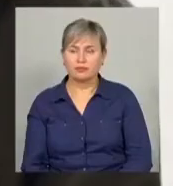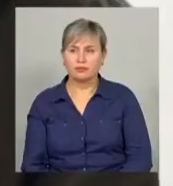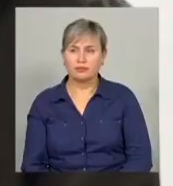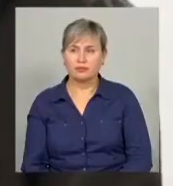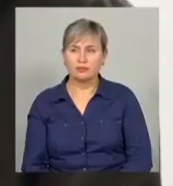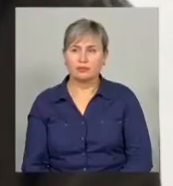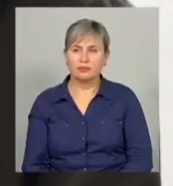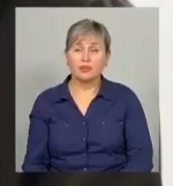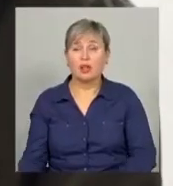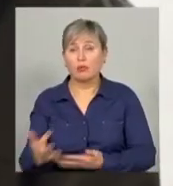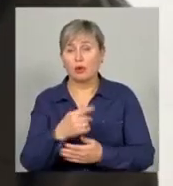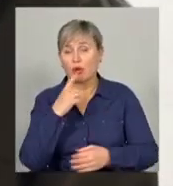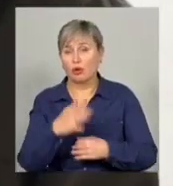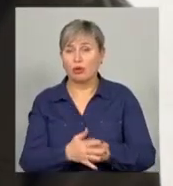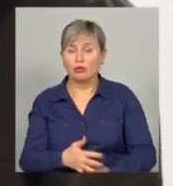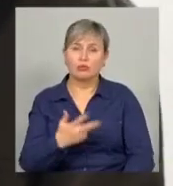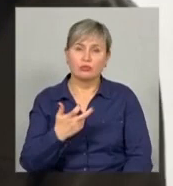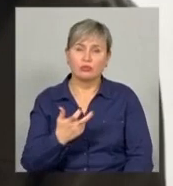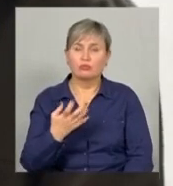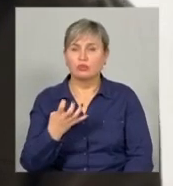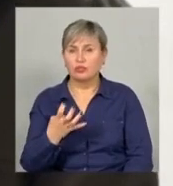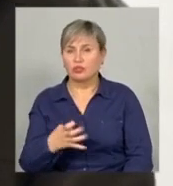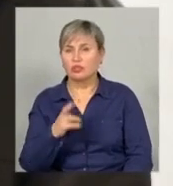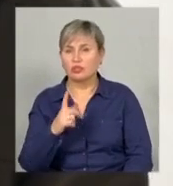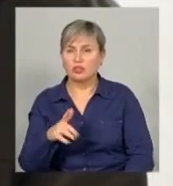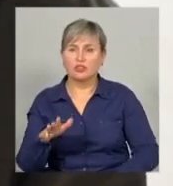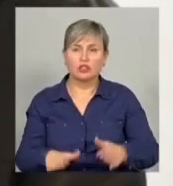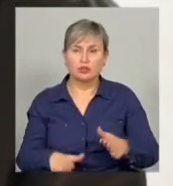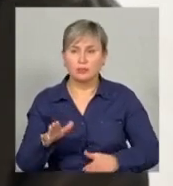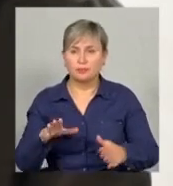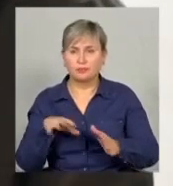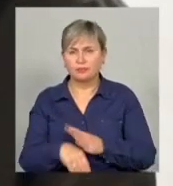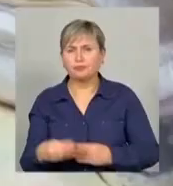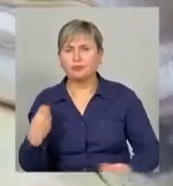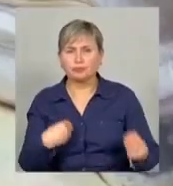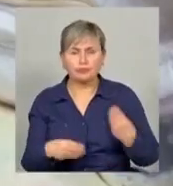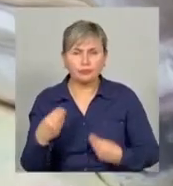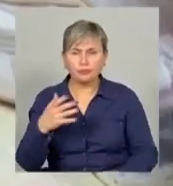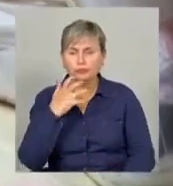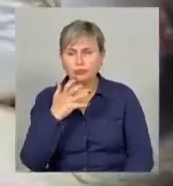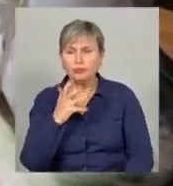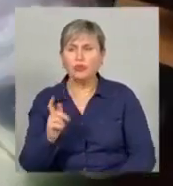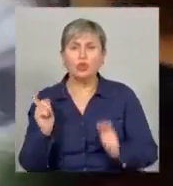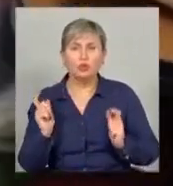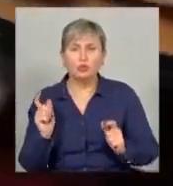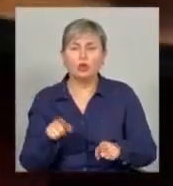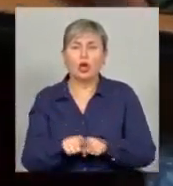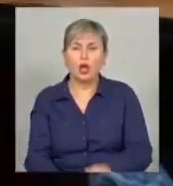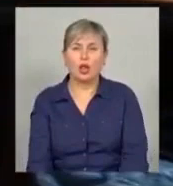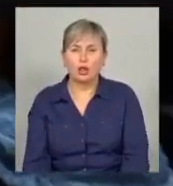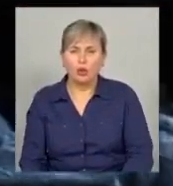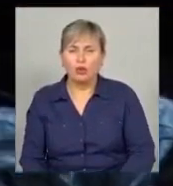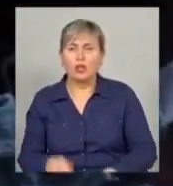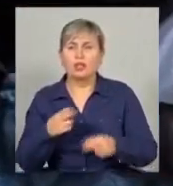Собрали, точнее, уже около 300-400 килограмм теплых вещей. Что в состав входит? Одежда теплая, куртки, колготки, гамажи,